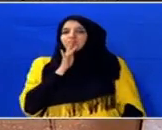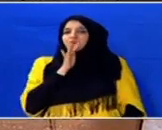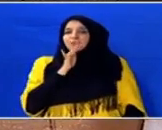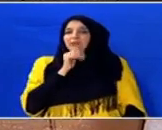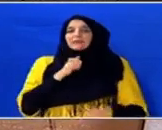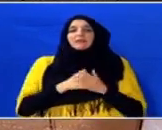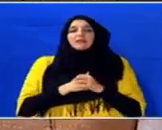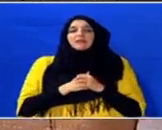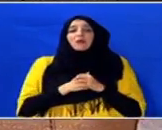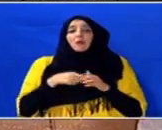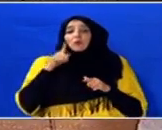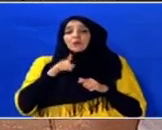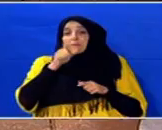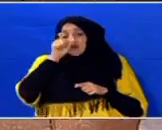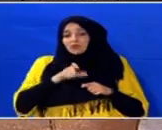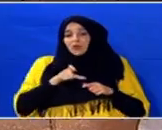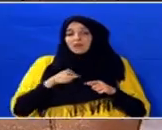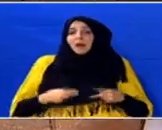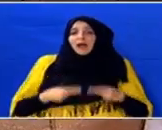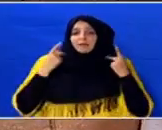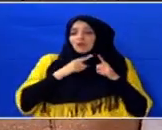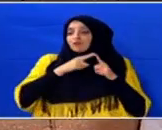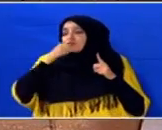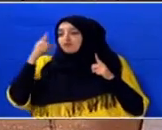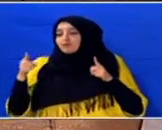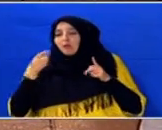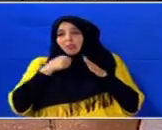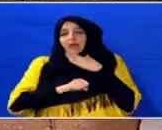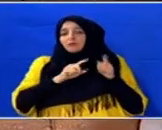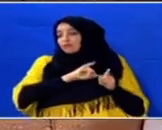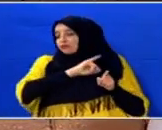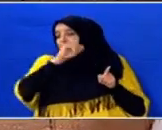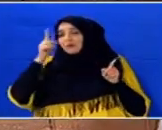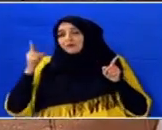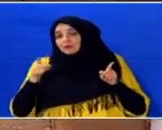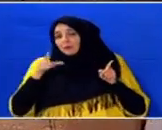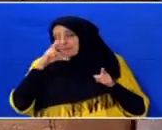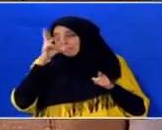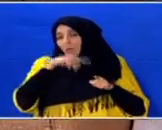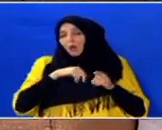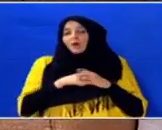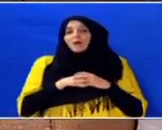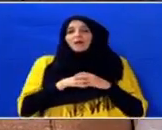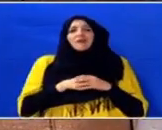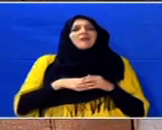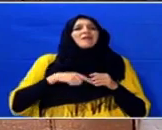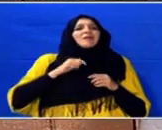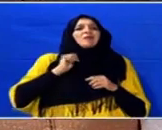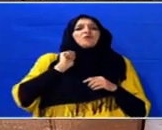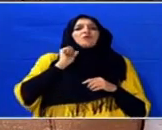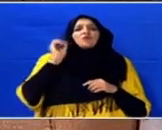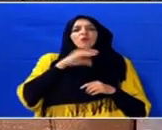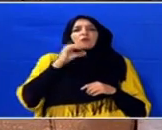فالإنسان تطرأ عليه طوارئ في حياته اليومية، وأقدم لذلك